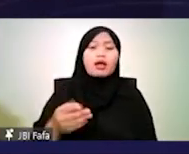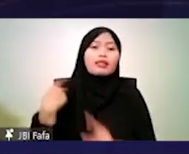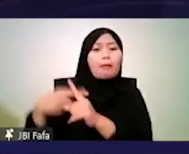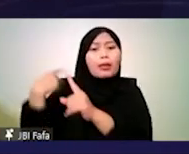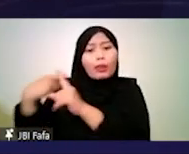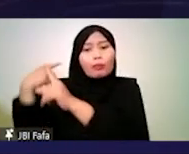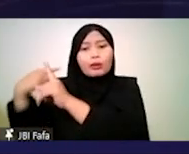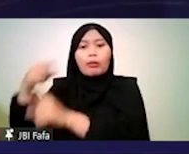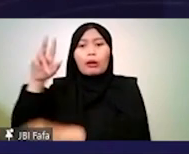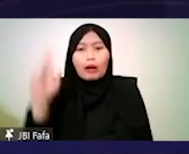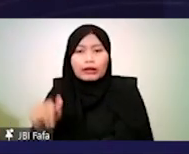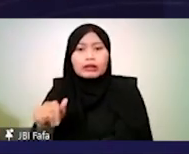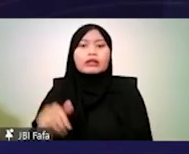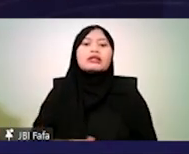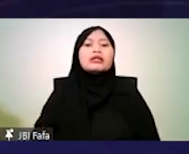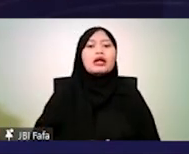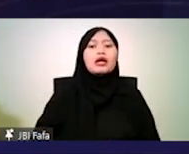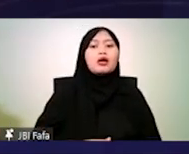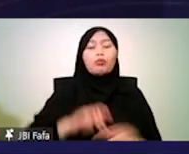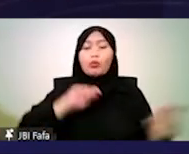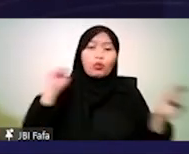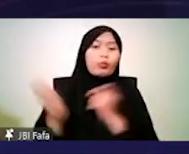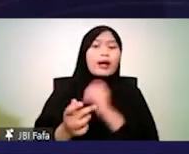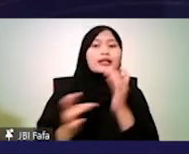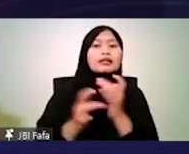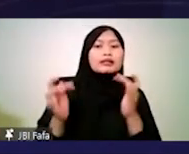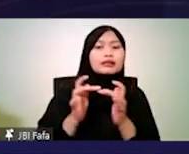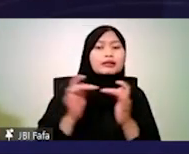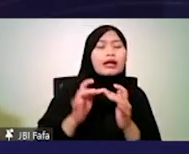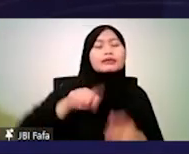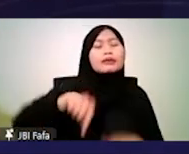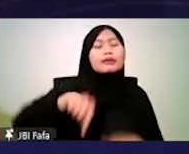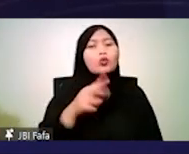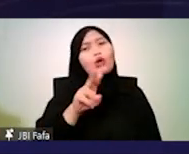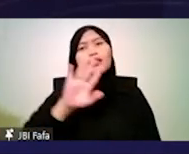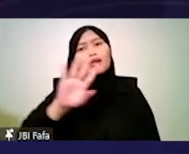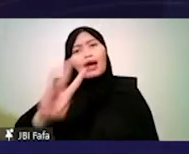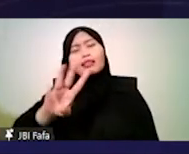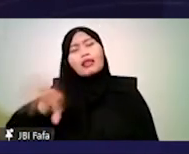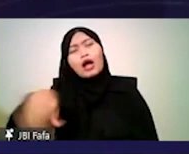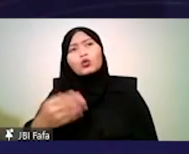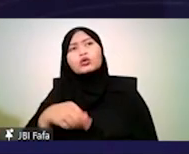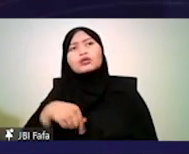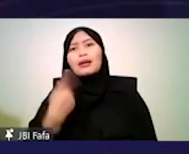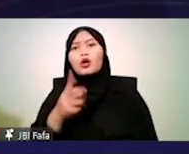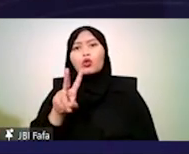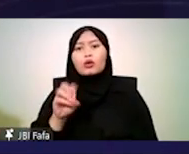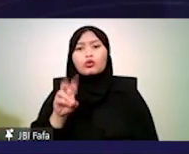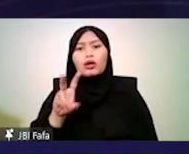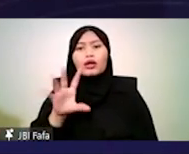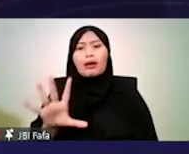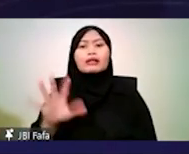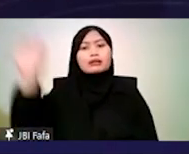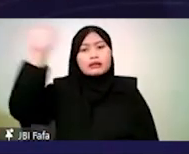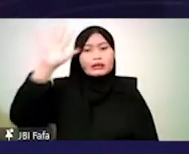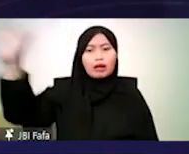sebagian besar akan kita dicairkan dalam 2-3 tahun ke depan sampai 20 25 cita-cita 65,5